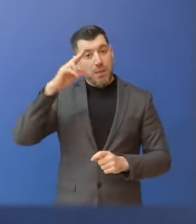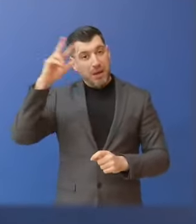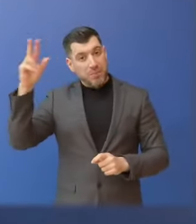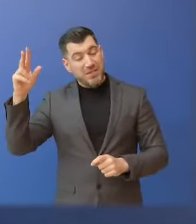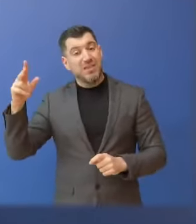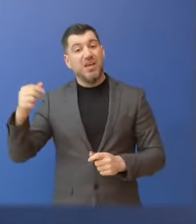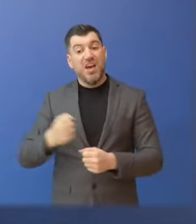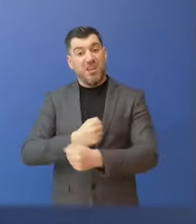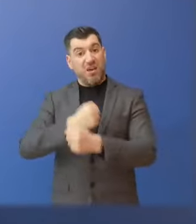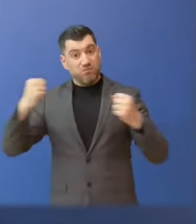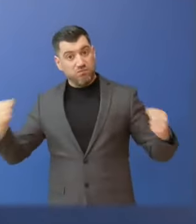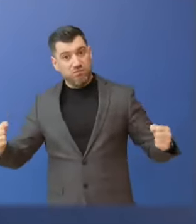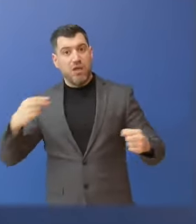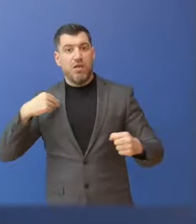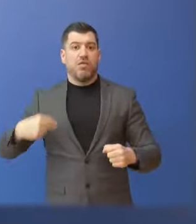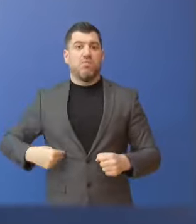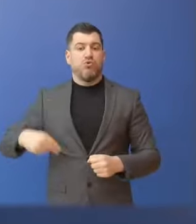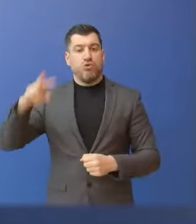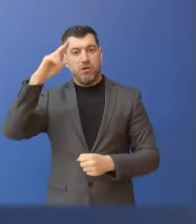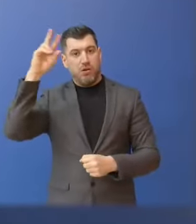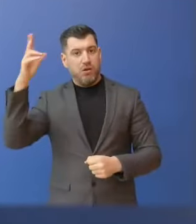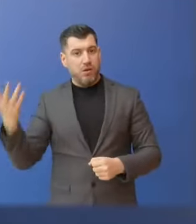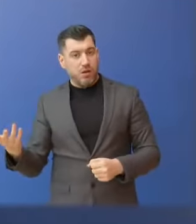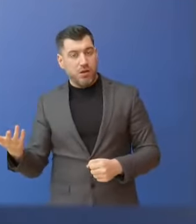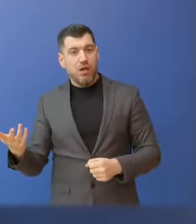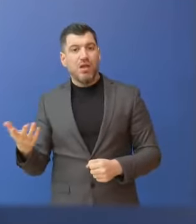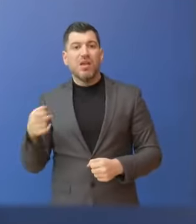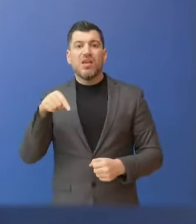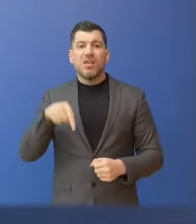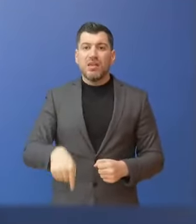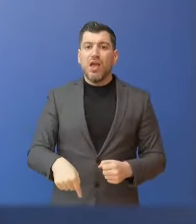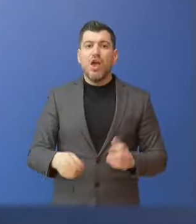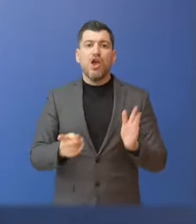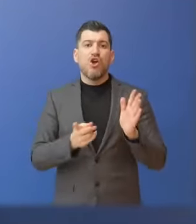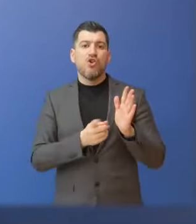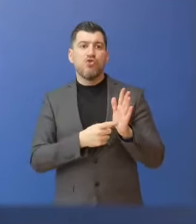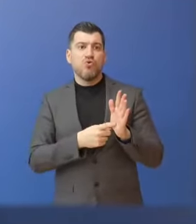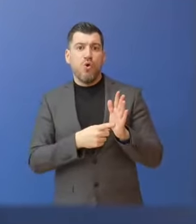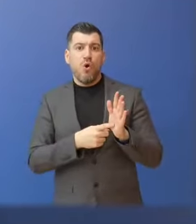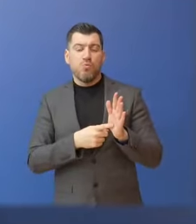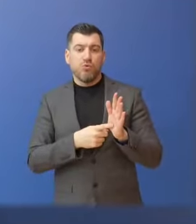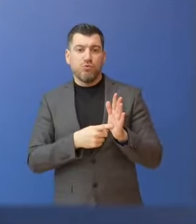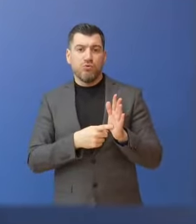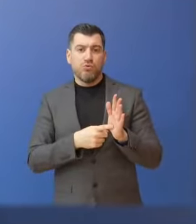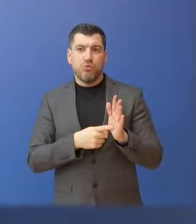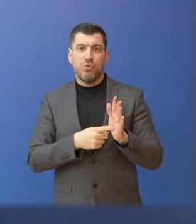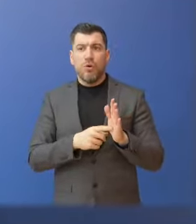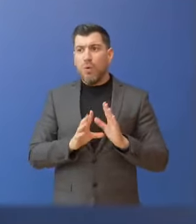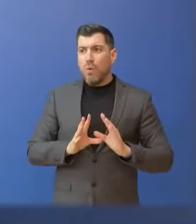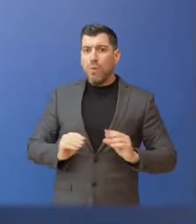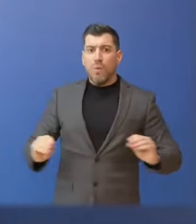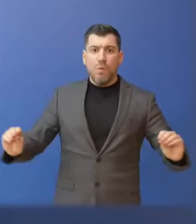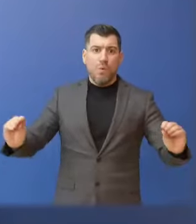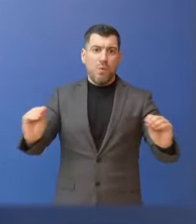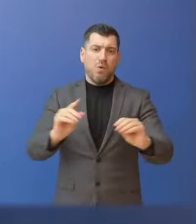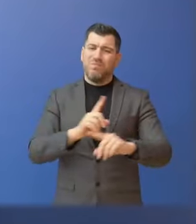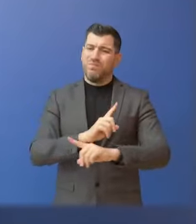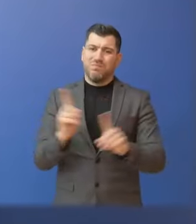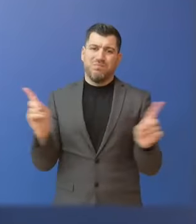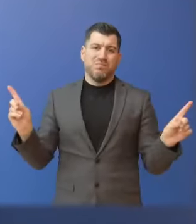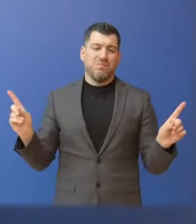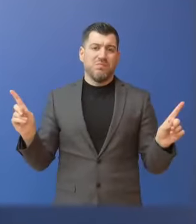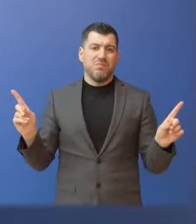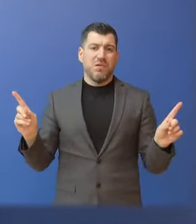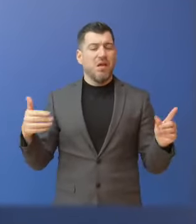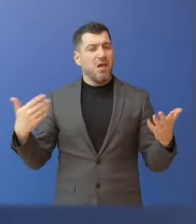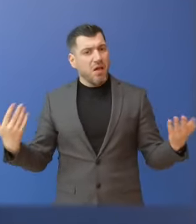καν είδηση η επιβολή του νόμου όπως συμβαίνει σε όλη την υπόλοιπη ελληνική επικράτεια και στα πανεπιστήμια έχουμε διανύσει μεγάλη απόσταση